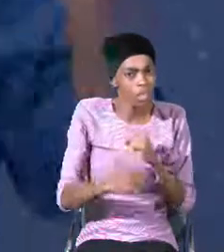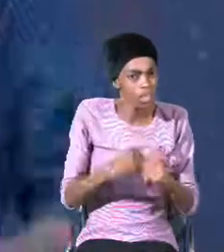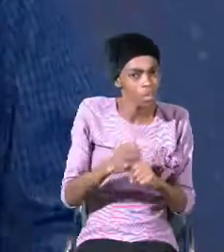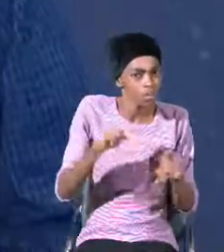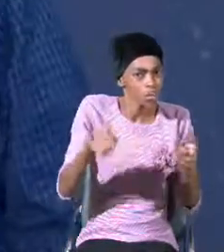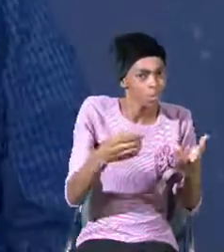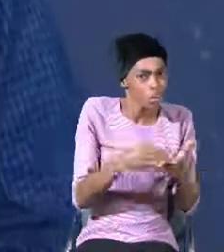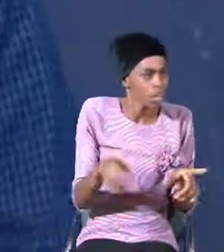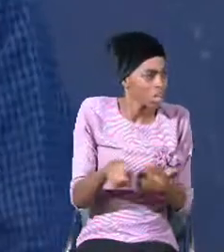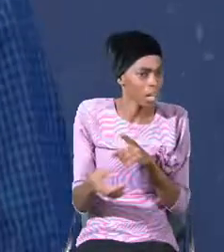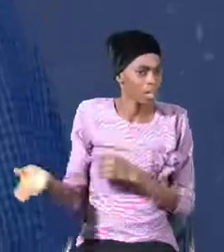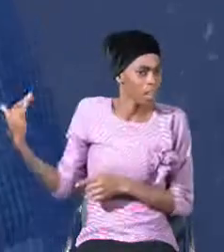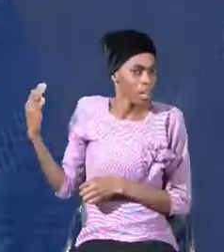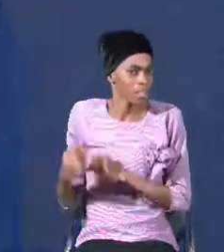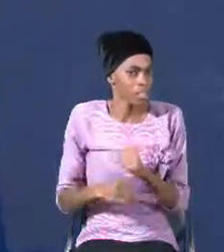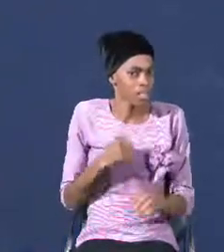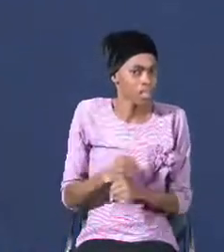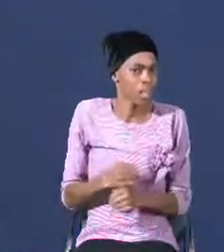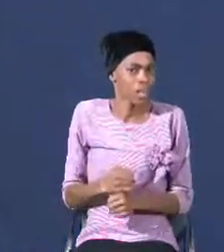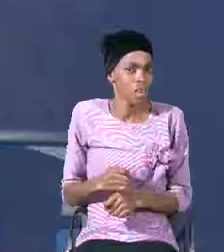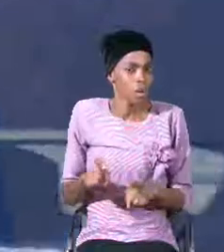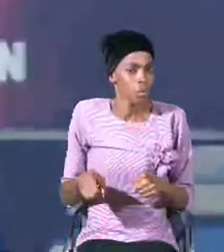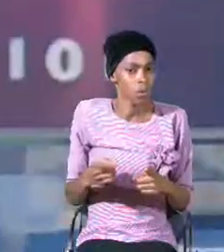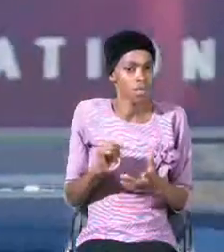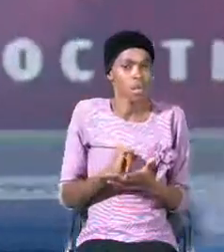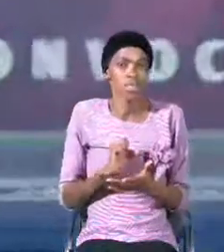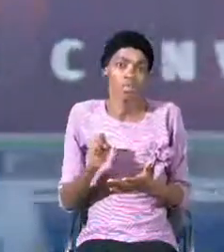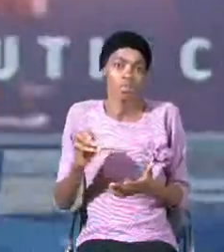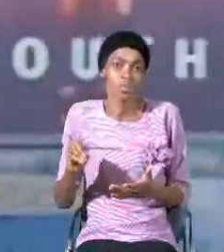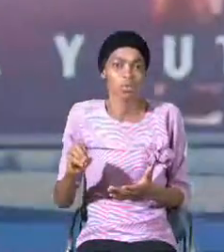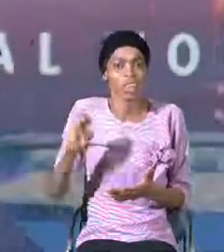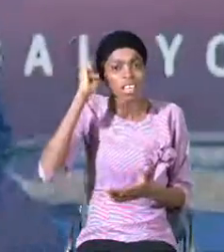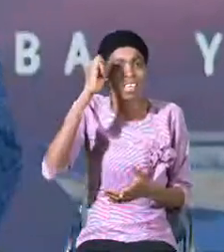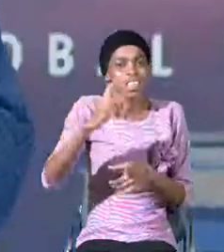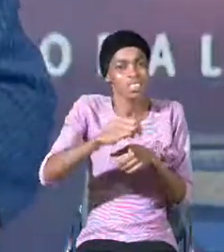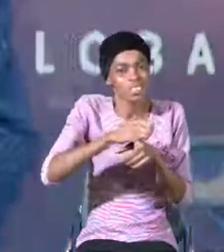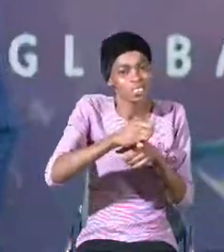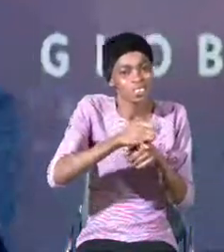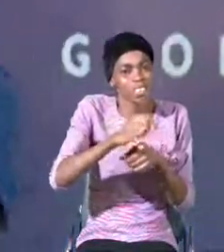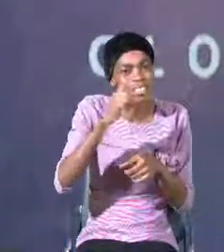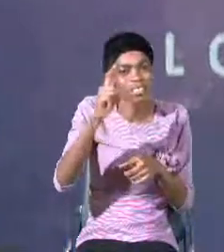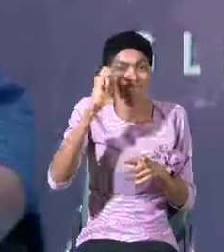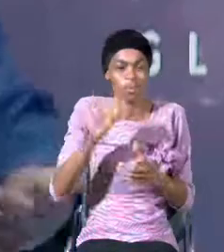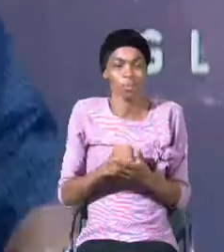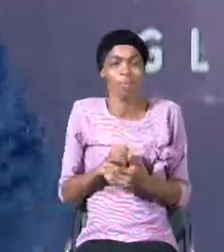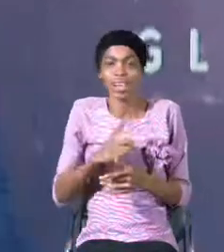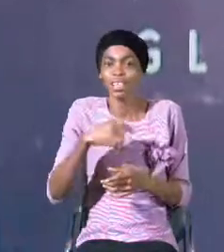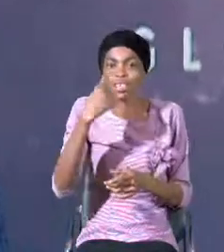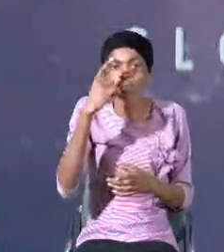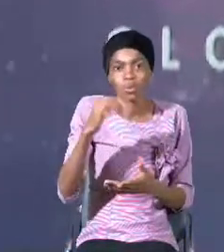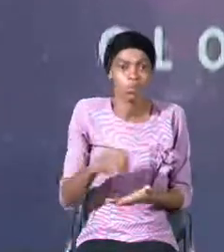peux encore reprendre comme ce que tu as fait l'année dernière? Alors, il te suit de près